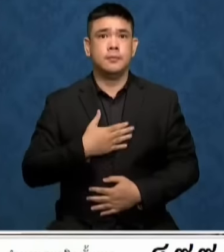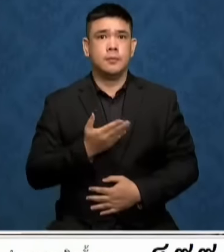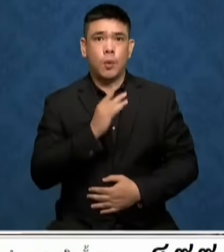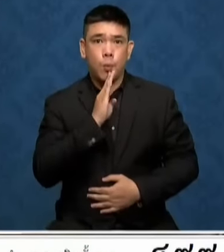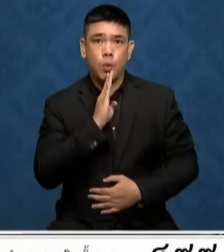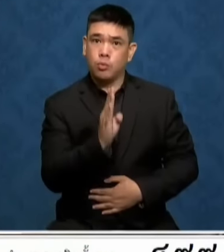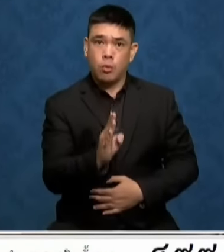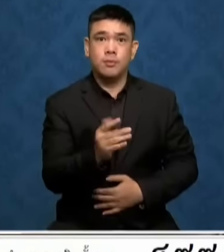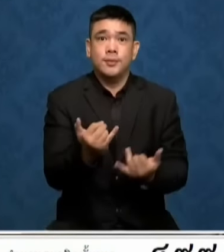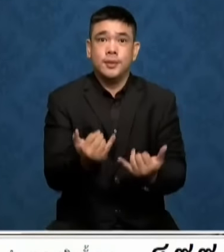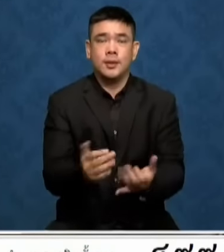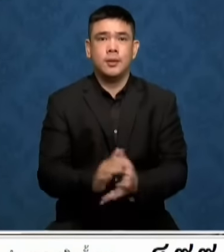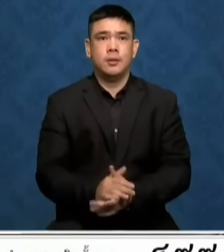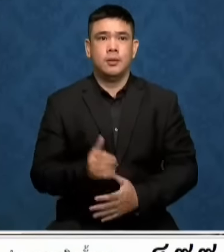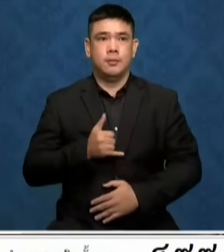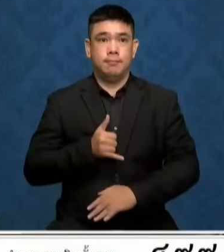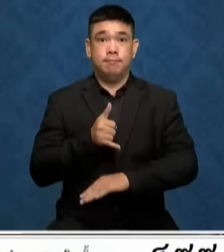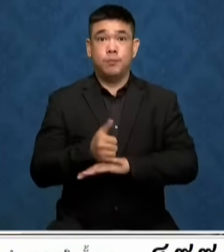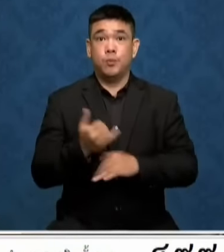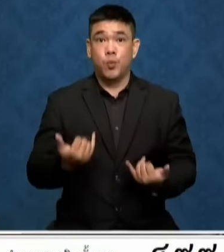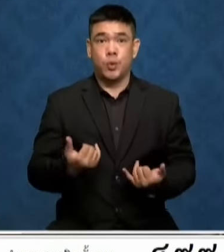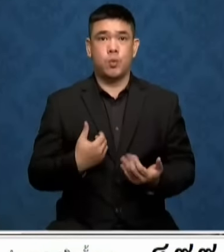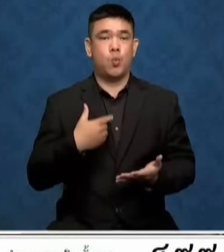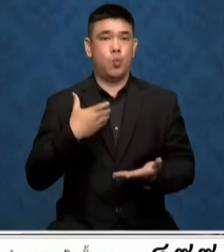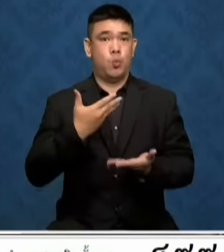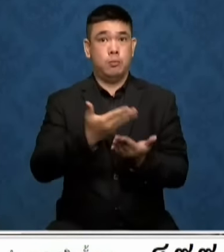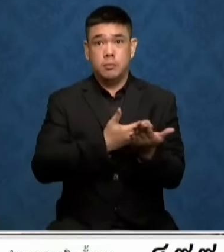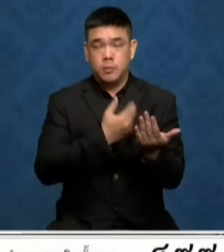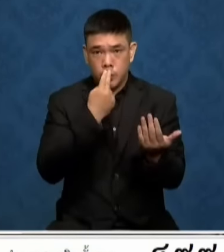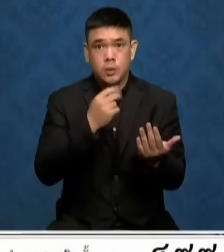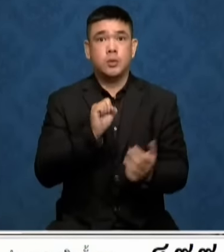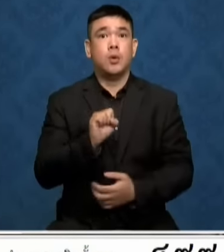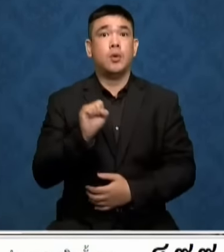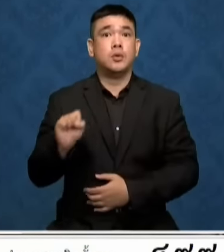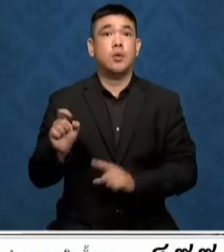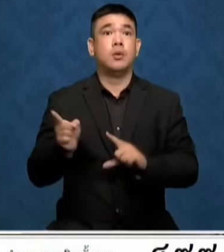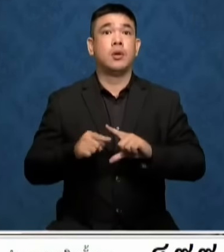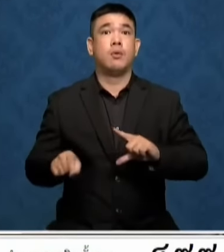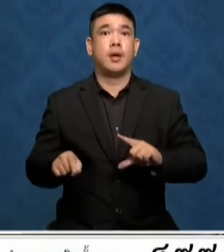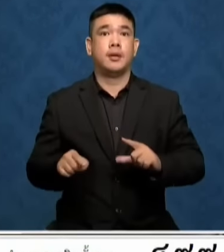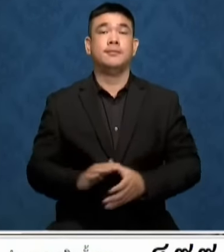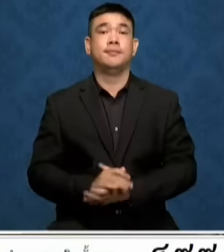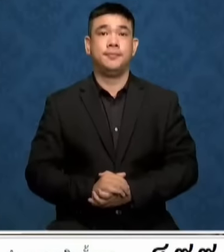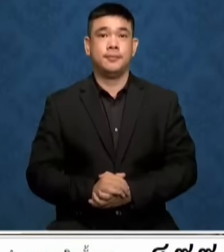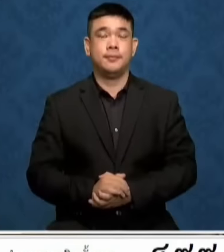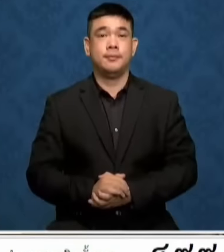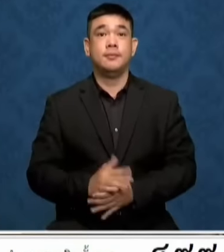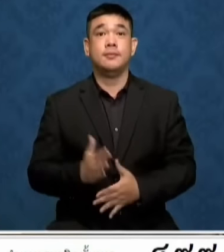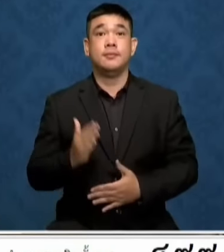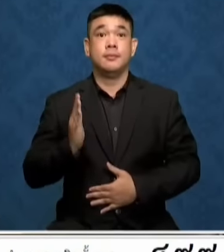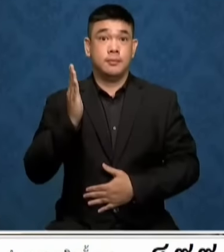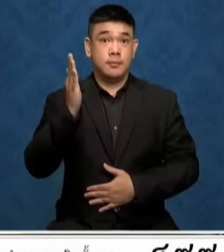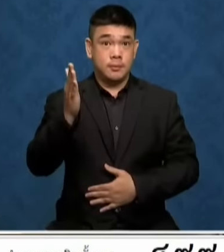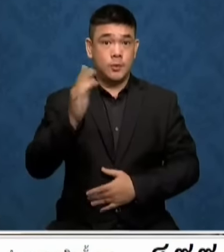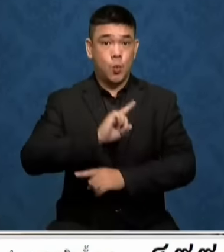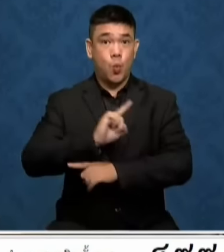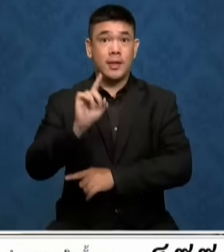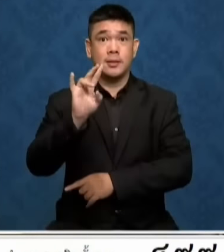ขออ้อมค้อมนะคะดิฉันลุกขึ้นอภิปรายวาระนี้ในฐานะส.ส.ของพรรคก้าวไกลค่ะนับจากนี้ไปอีก7